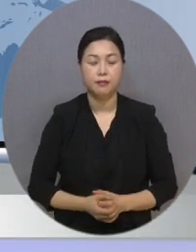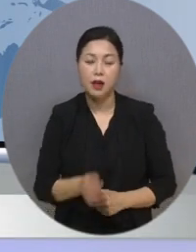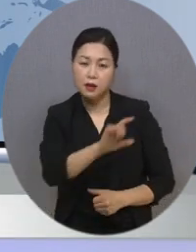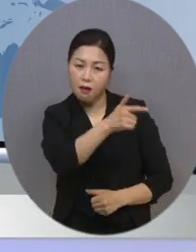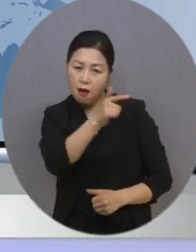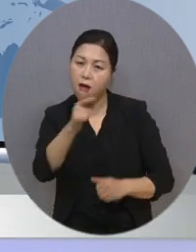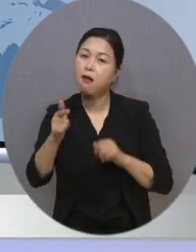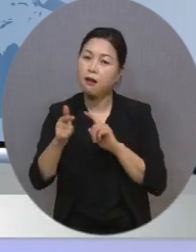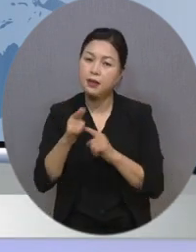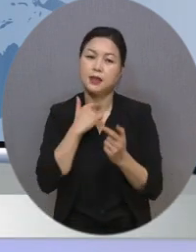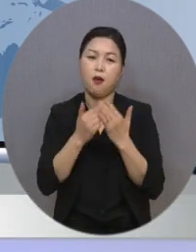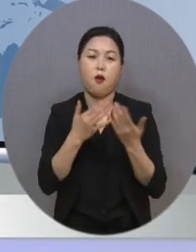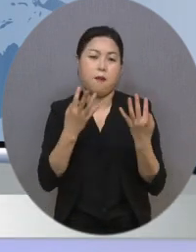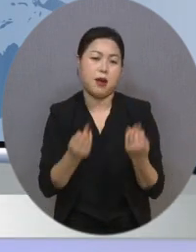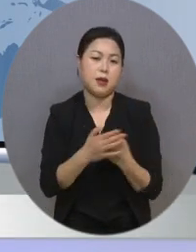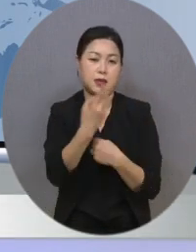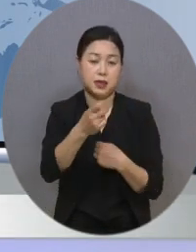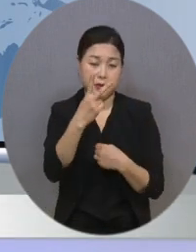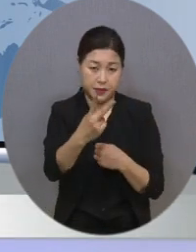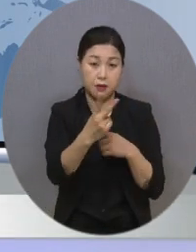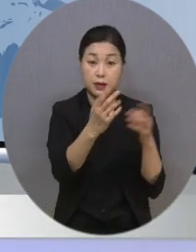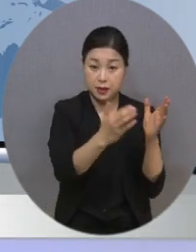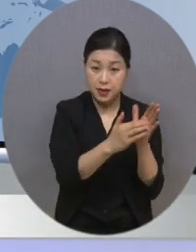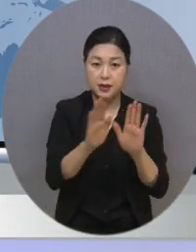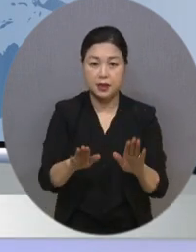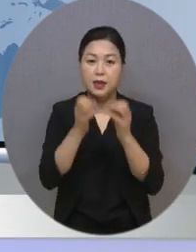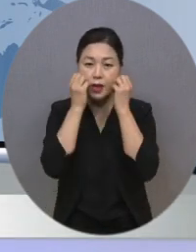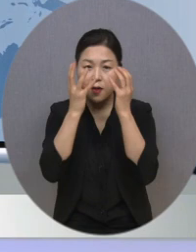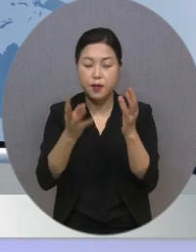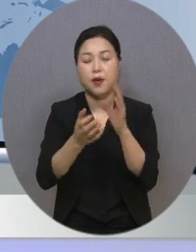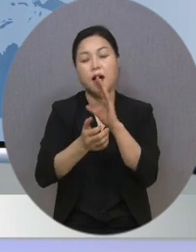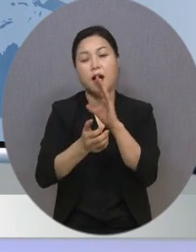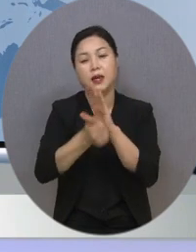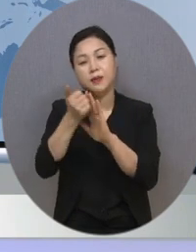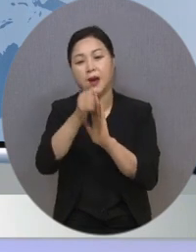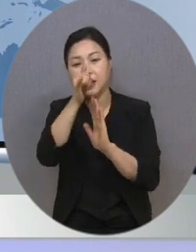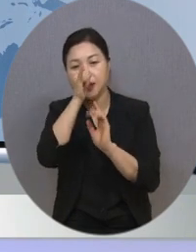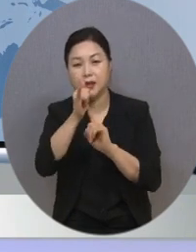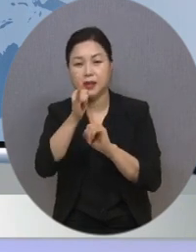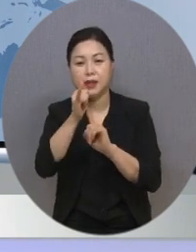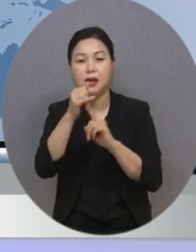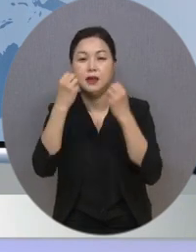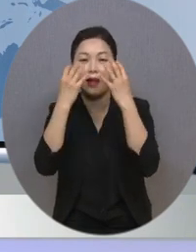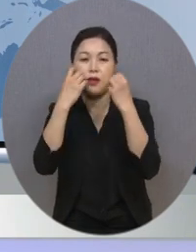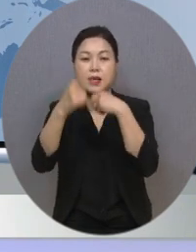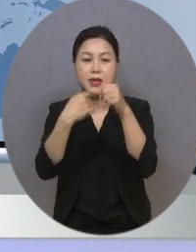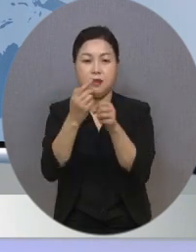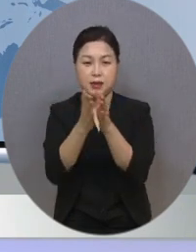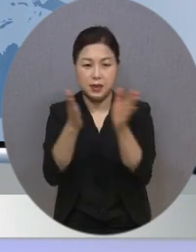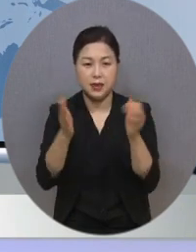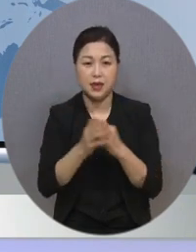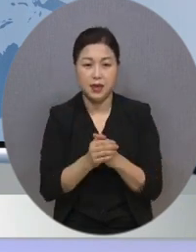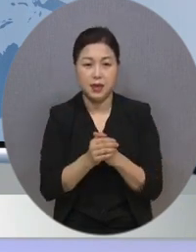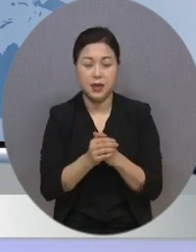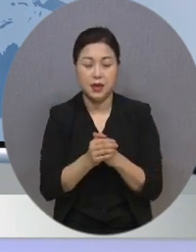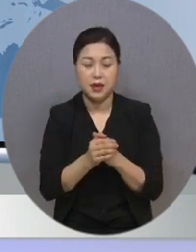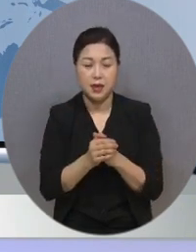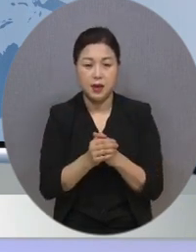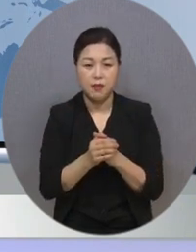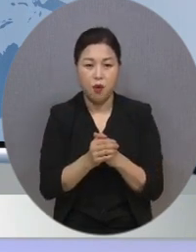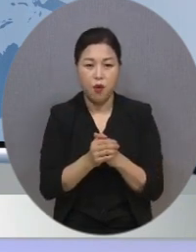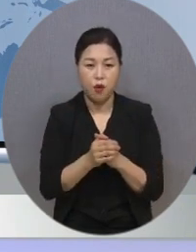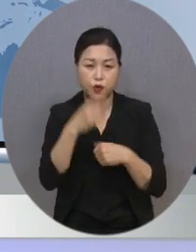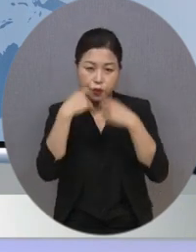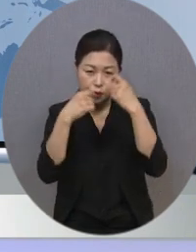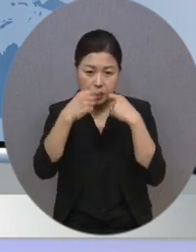다사다난했던 2022년이 마무리되고 새롭고 희망찬 새해가 시작됩니다. 한 해를 돌아보면 눈물의 삭발과